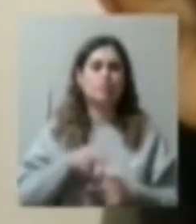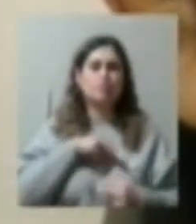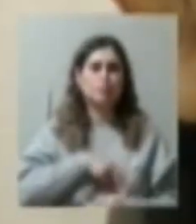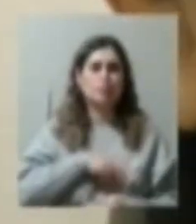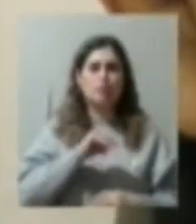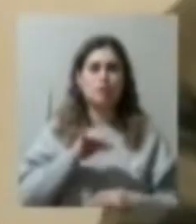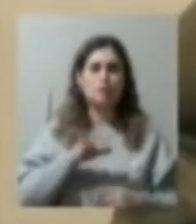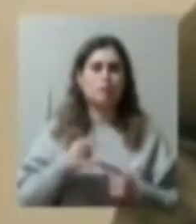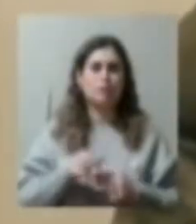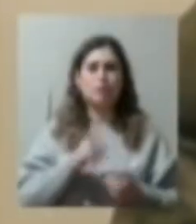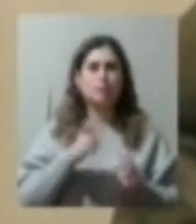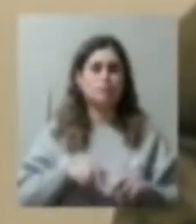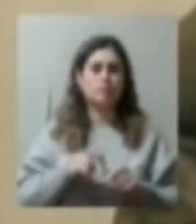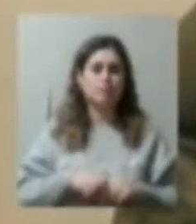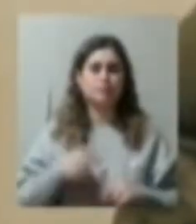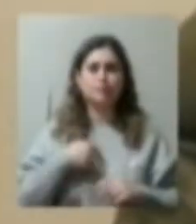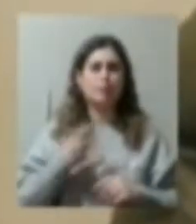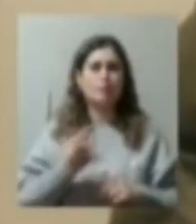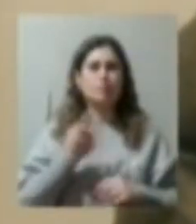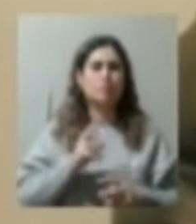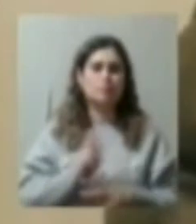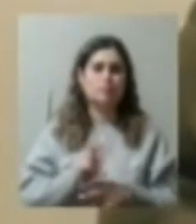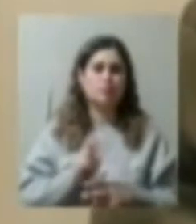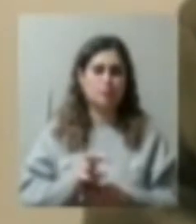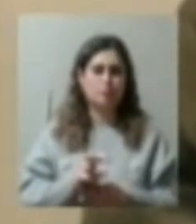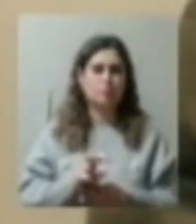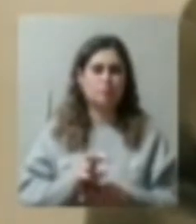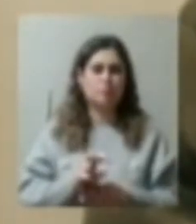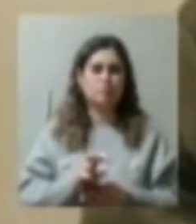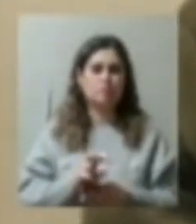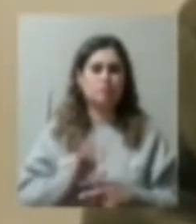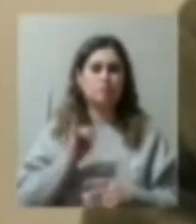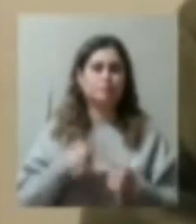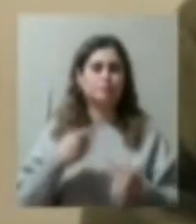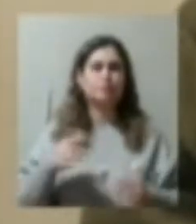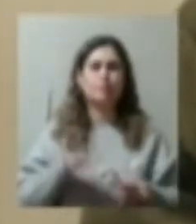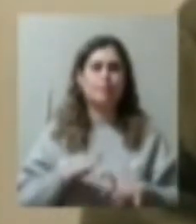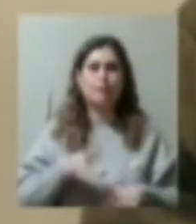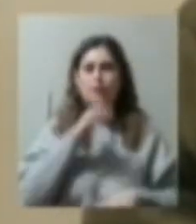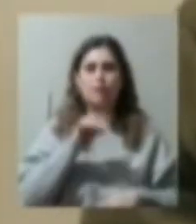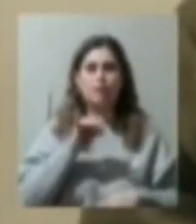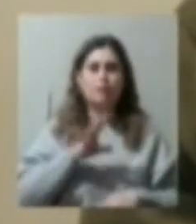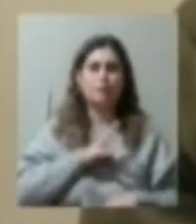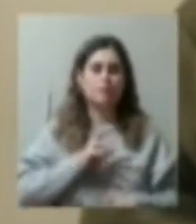архіву для досліджень. Я неодноразово сюди приходив, в інших місцях, коли архів знаходився, і